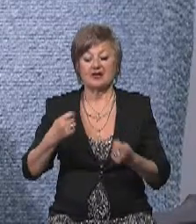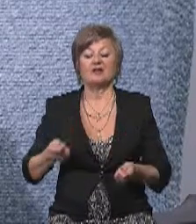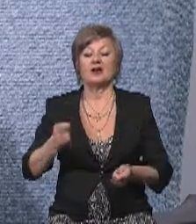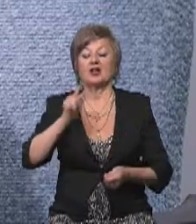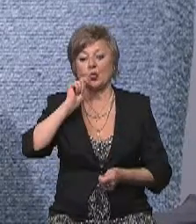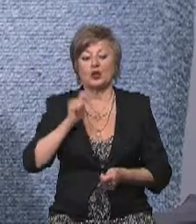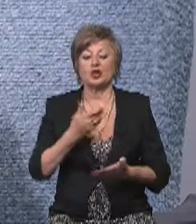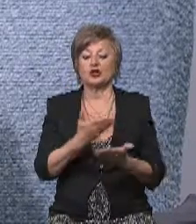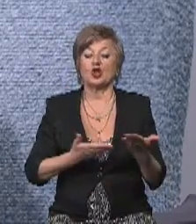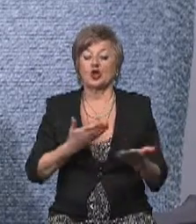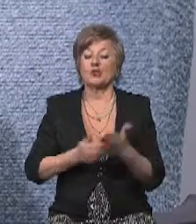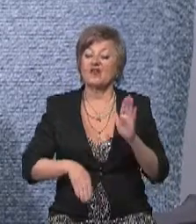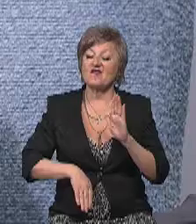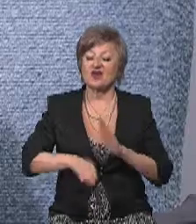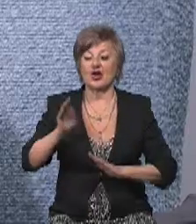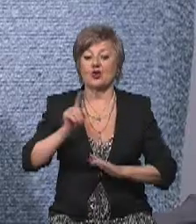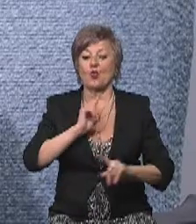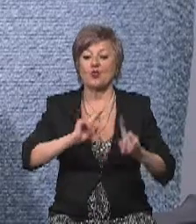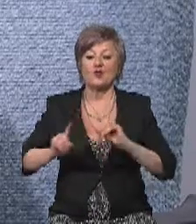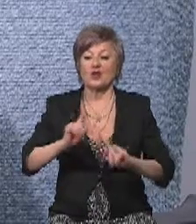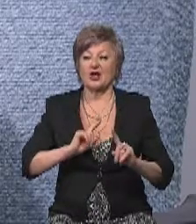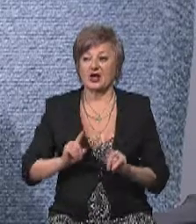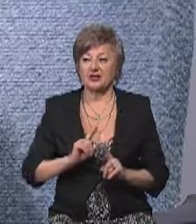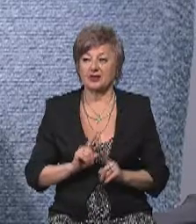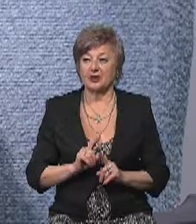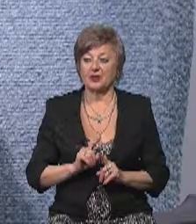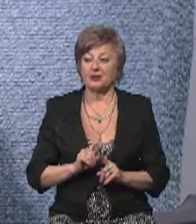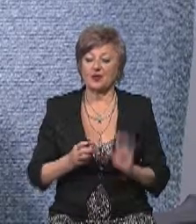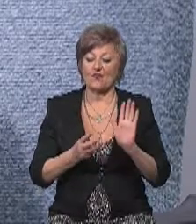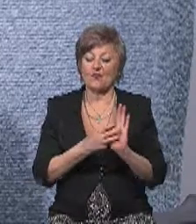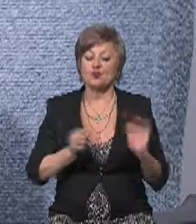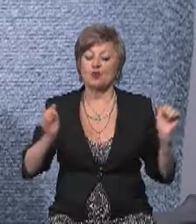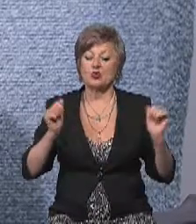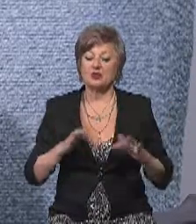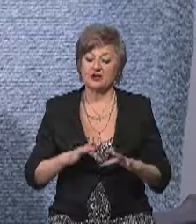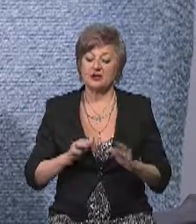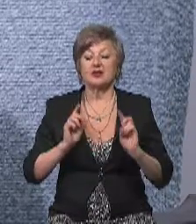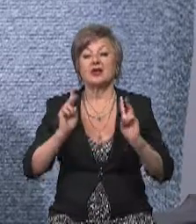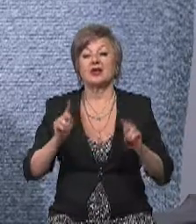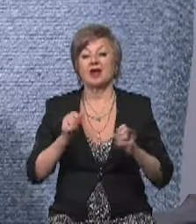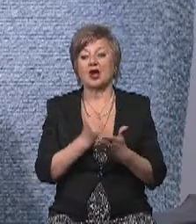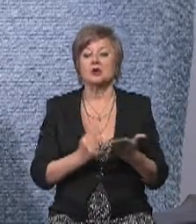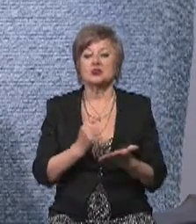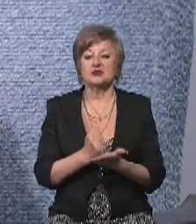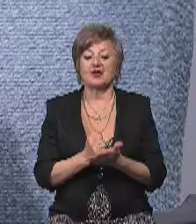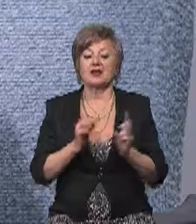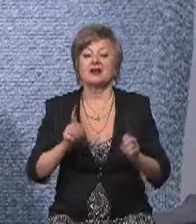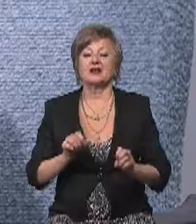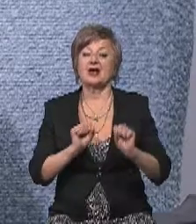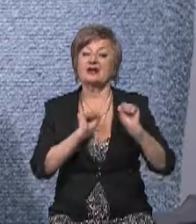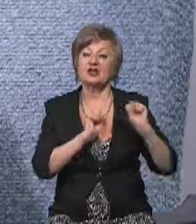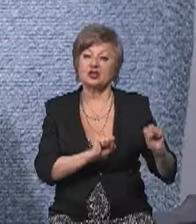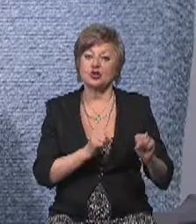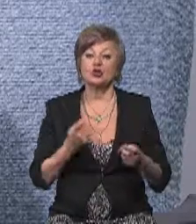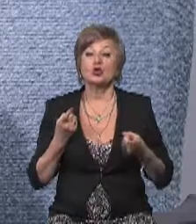раду Верховна Рада 8-го скликання. Як стверджувала, як захищала і